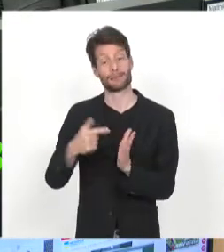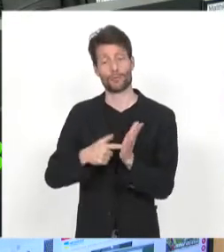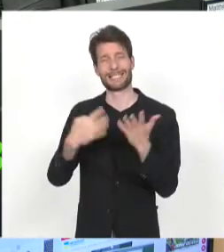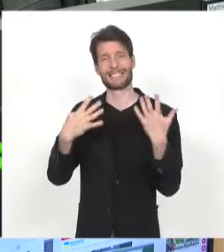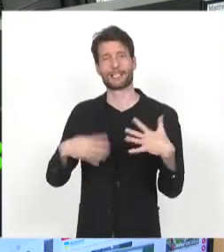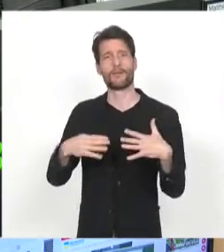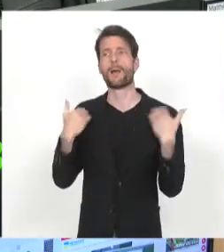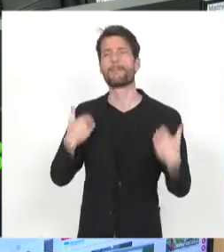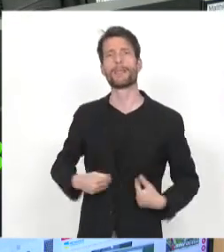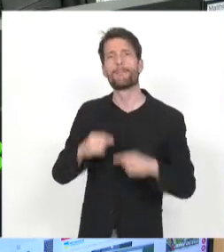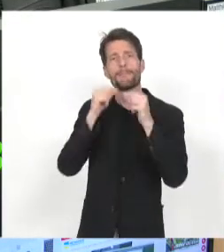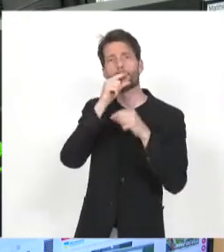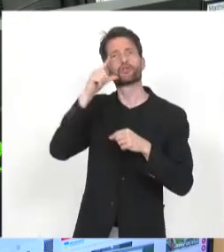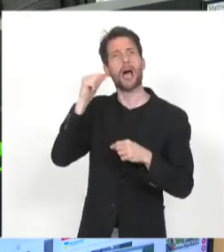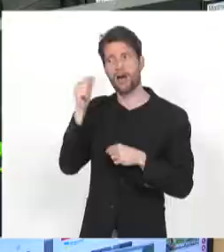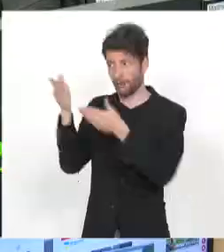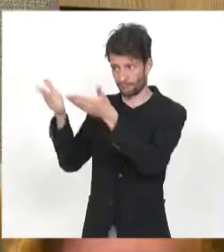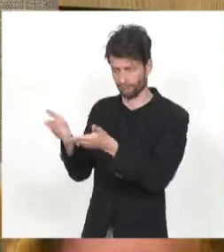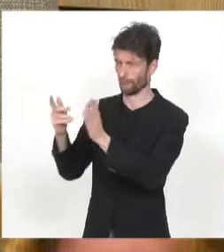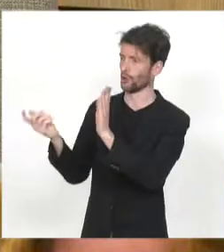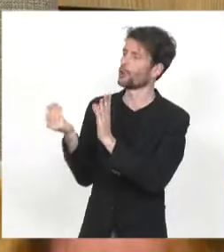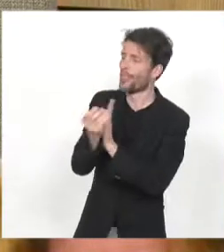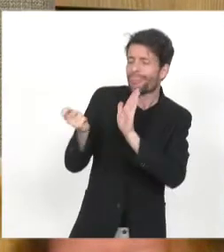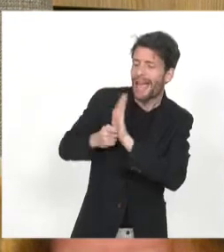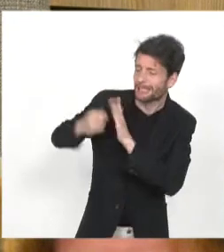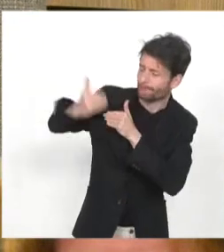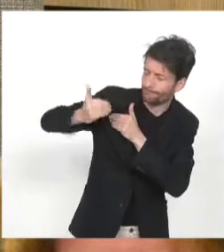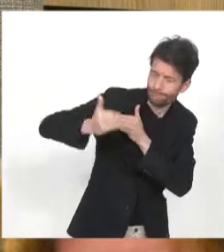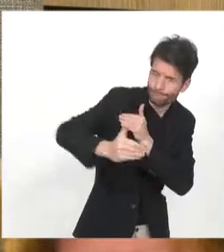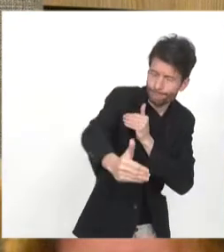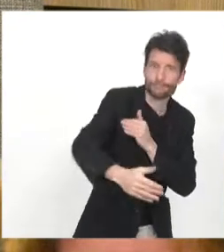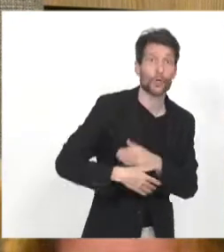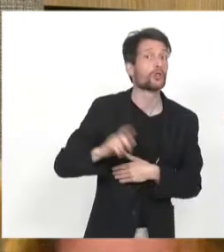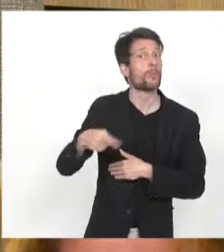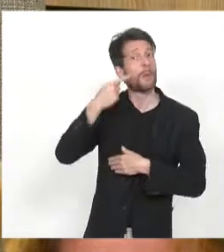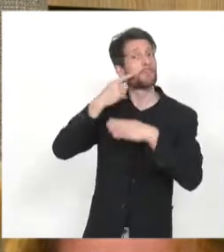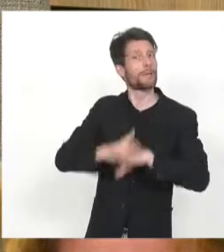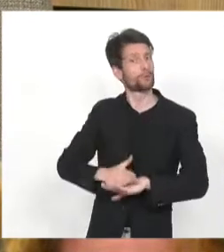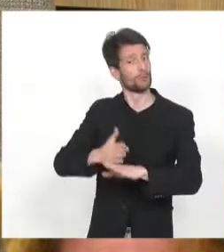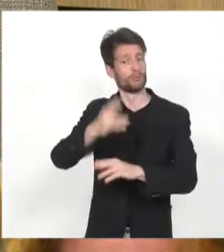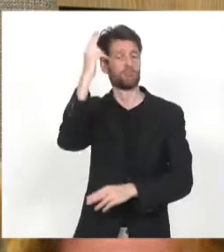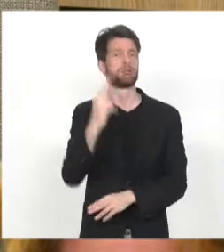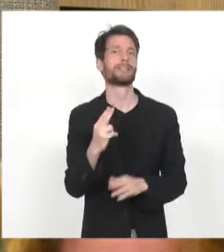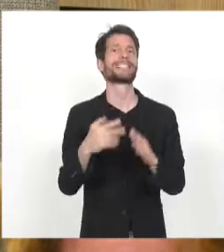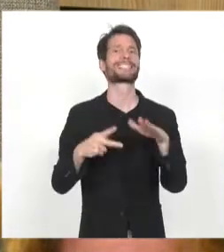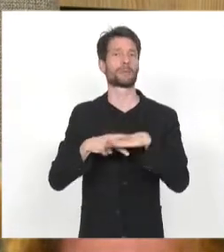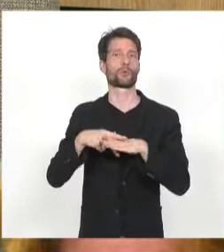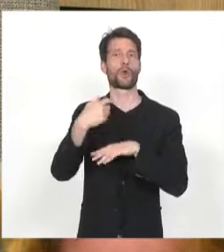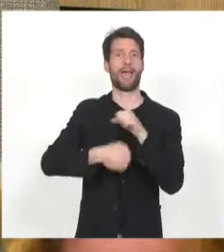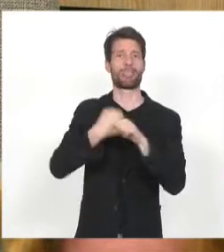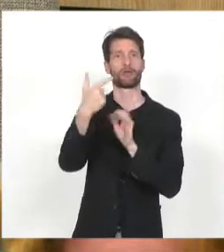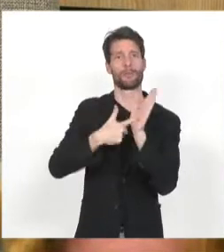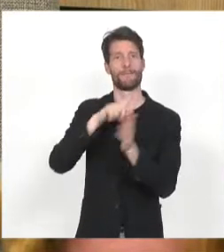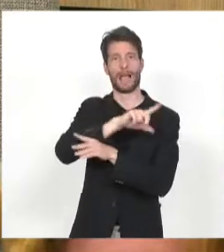2019, Christiane Bouchard avait évoqué le calendrier envisagé. Il était alors prévu une mise en œuvre au début de l'année 2021, une mise en œuvre